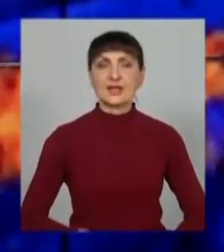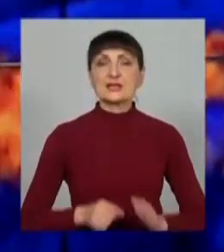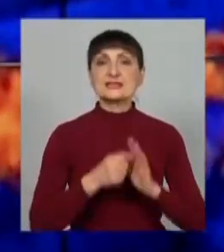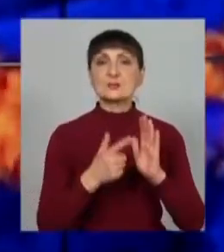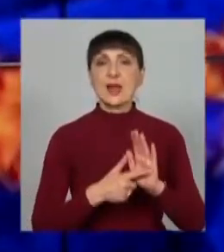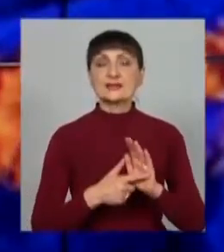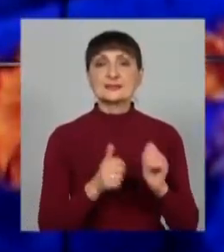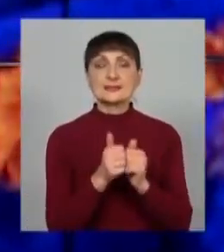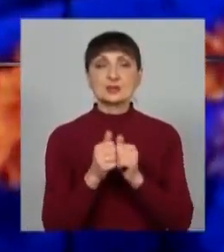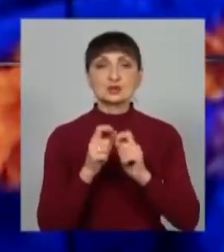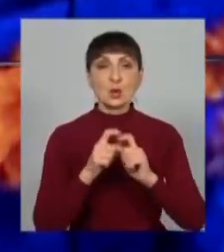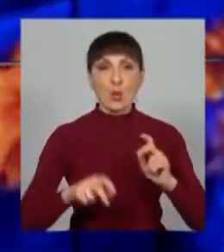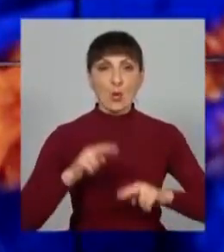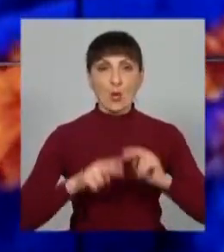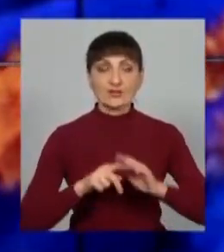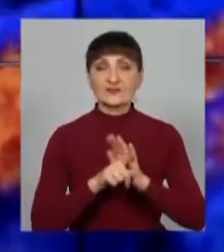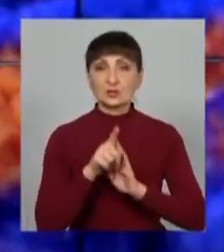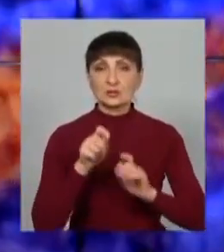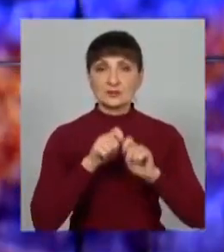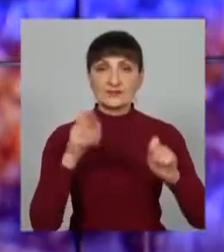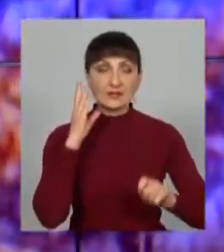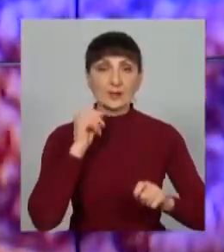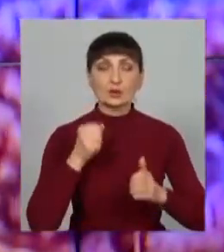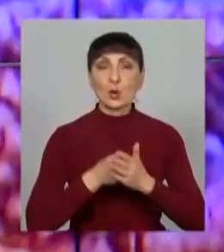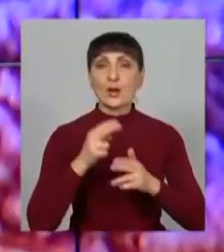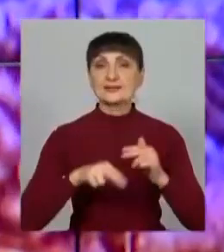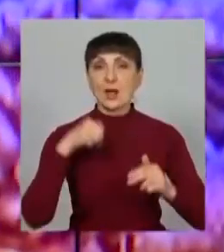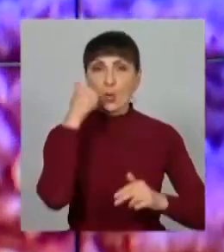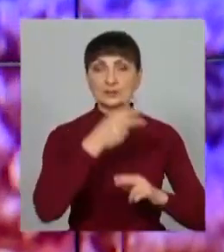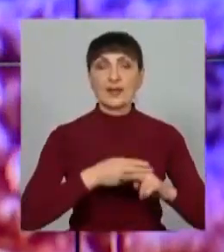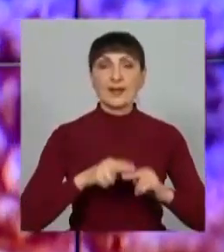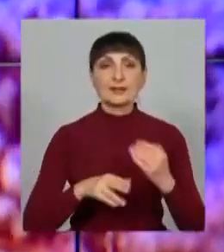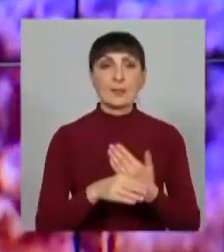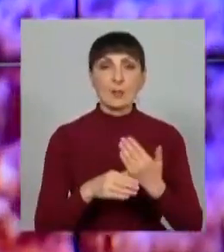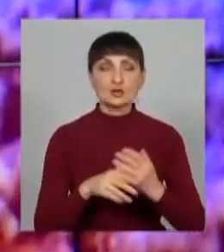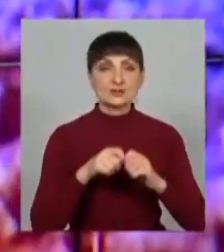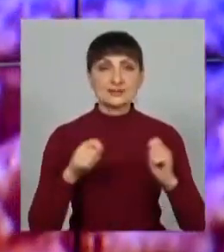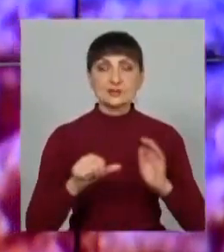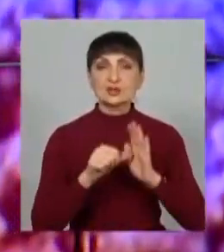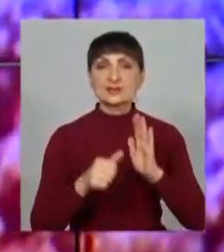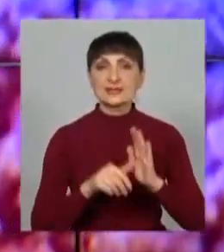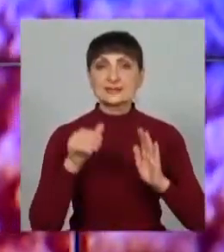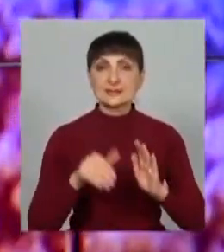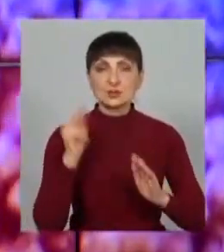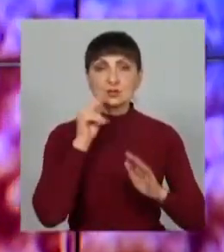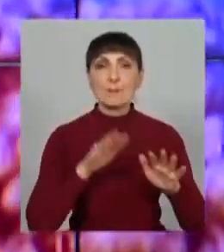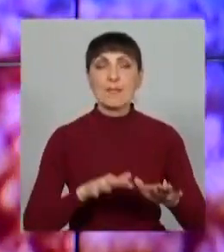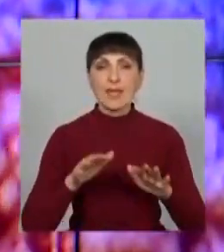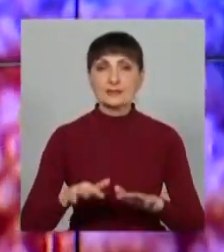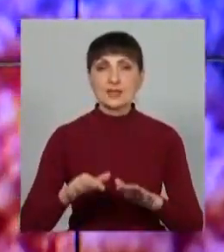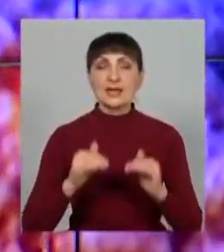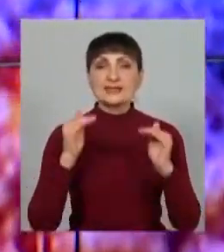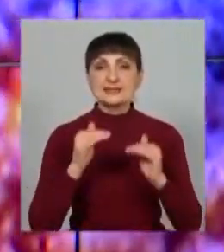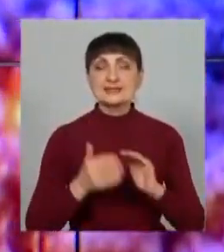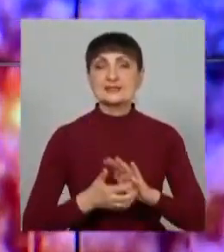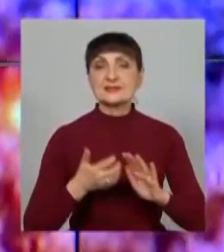17 пристроек к школам введут в эксплуатацию в Алматы до конца года. Это позволит создать 16 тысяч ученических мест и снизить